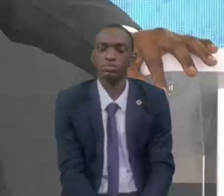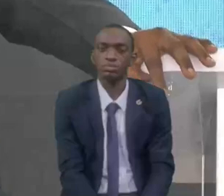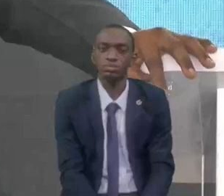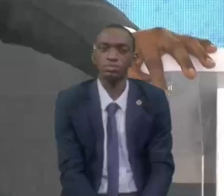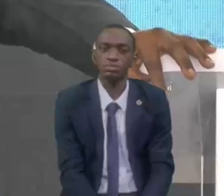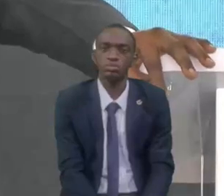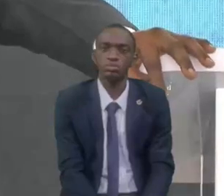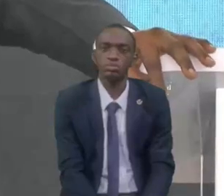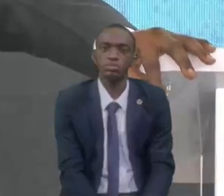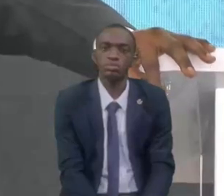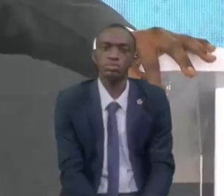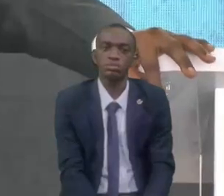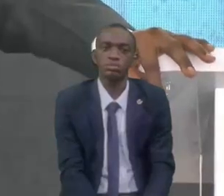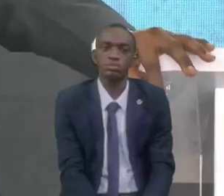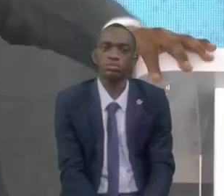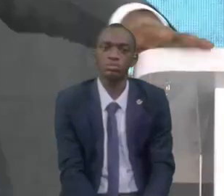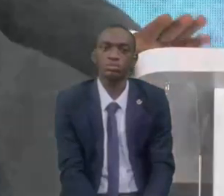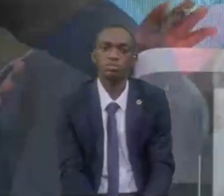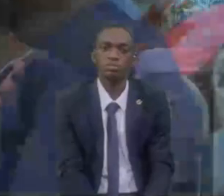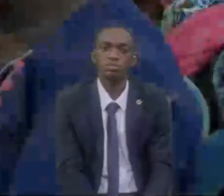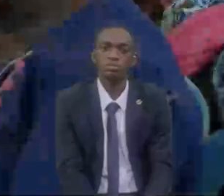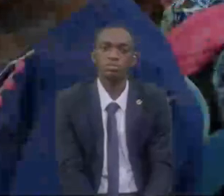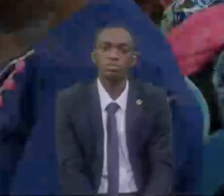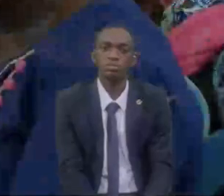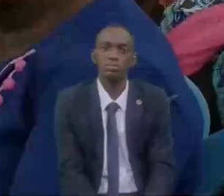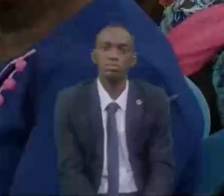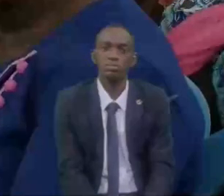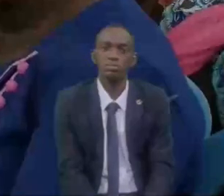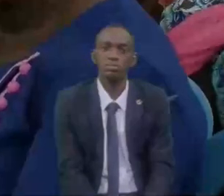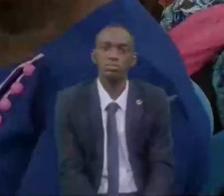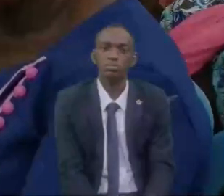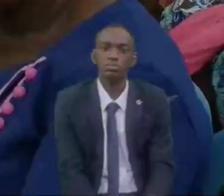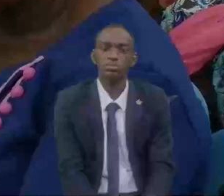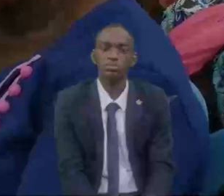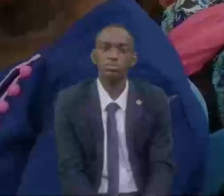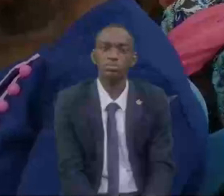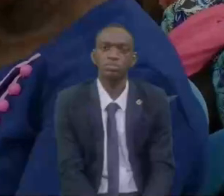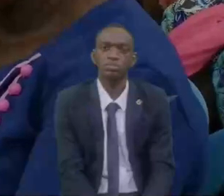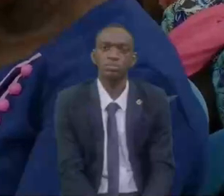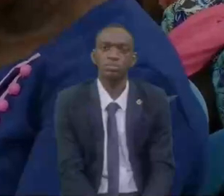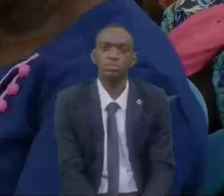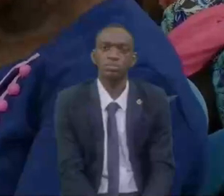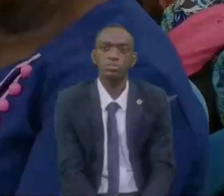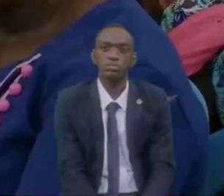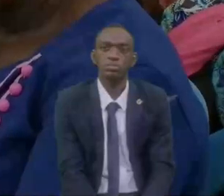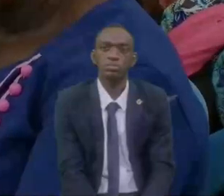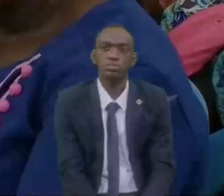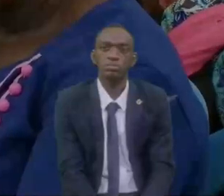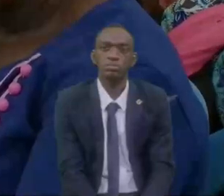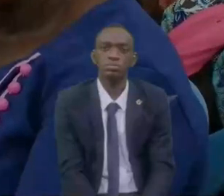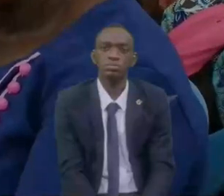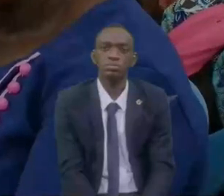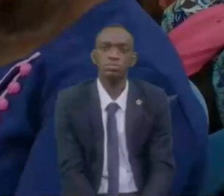corruption et la fréquence de leurs péchés mignons. Vous voyez, ces